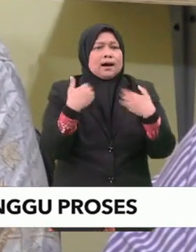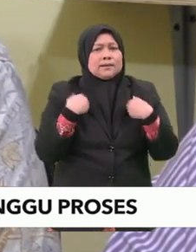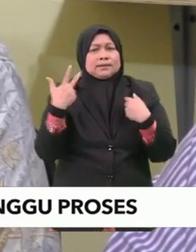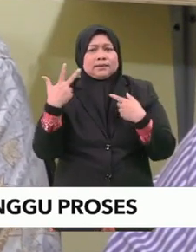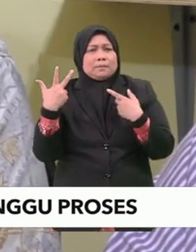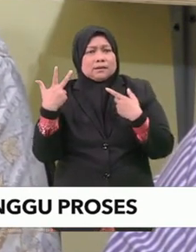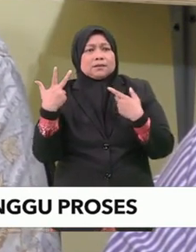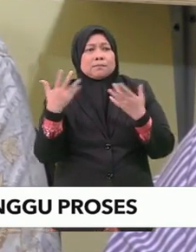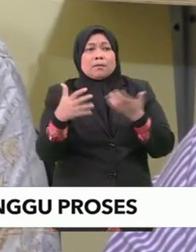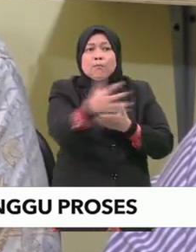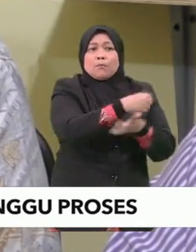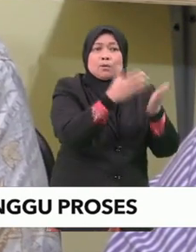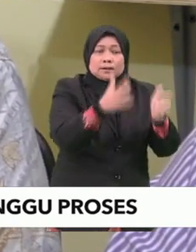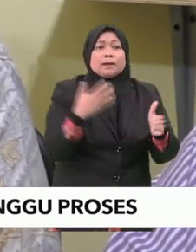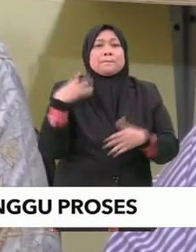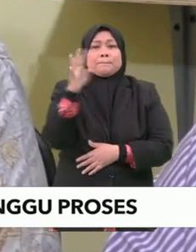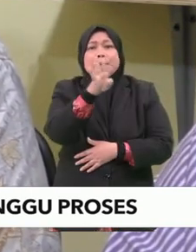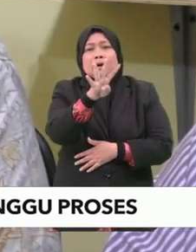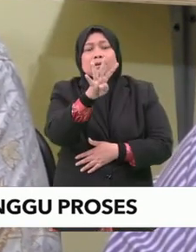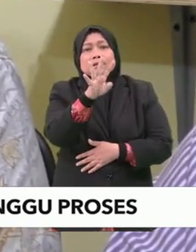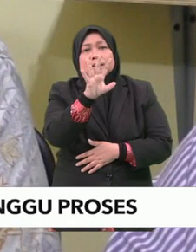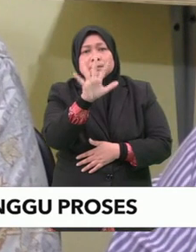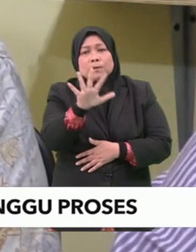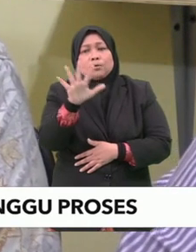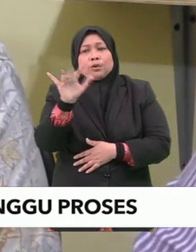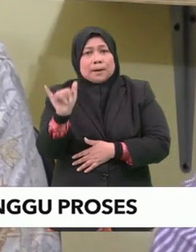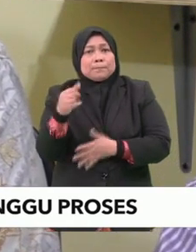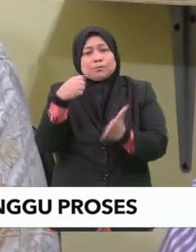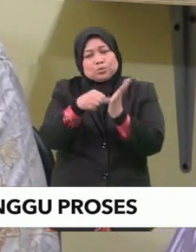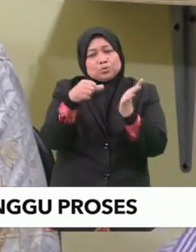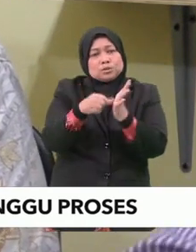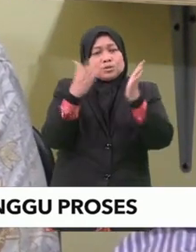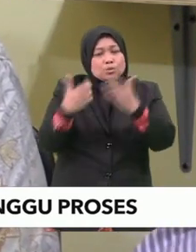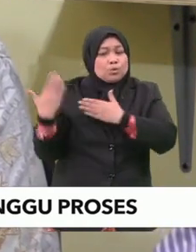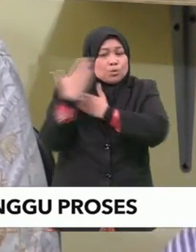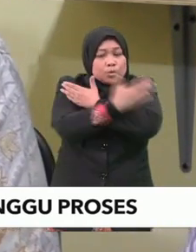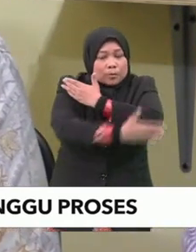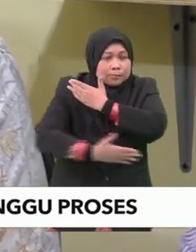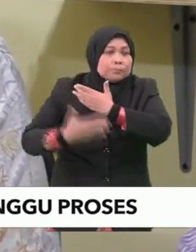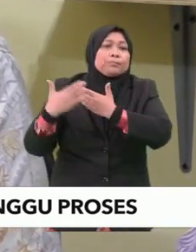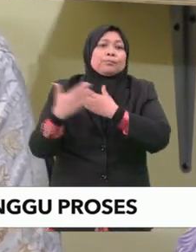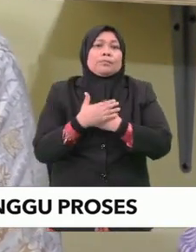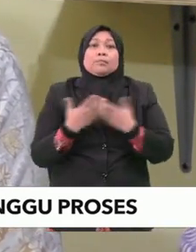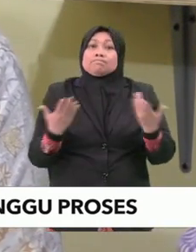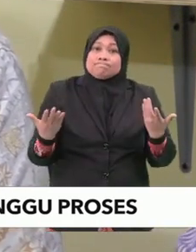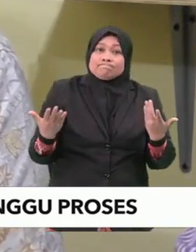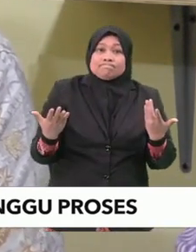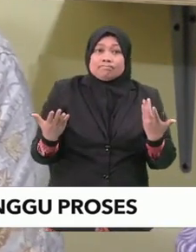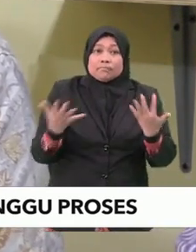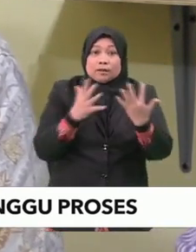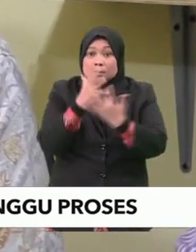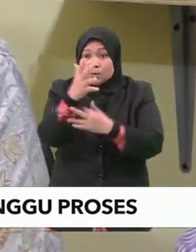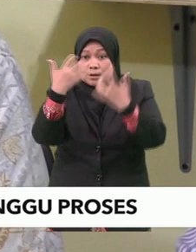pemborong dan kita ada 456 perunciit di seluruh negara ha jadi melalui